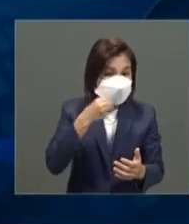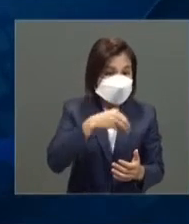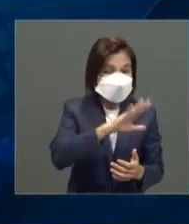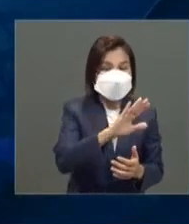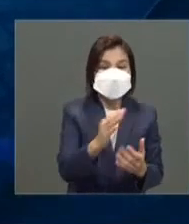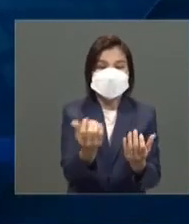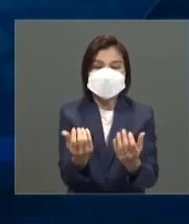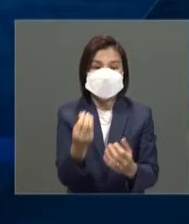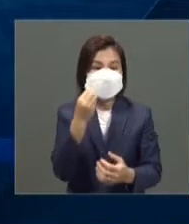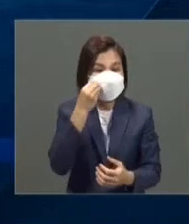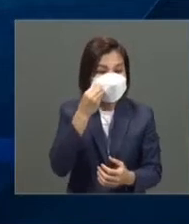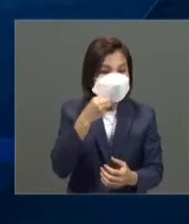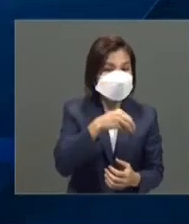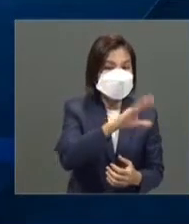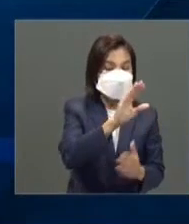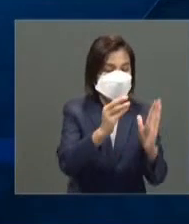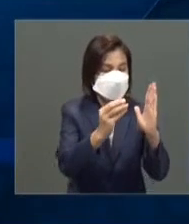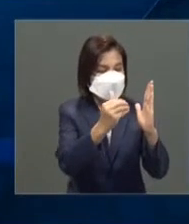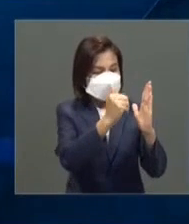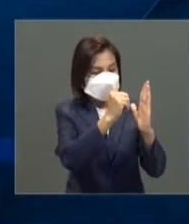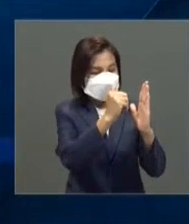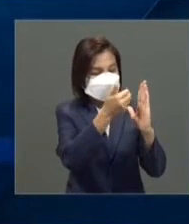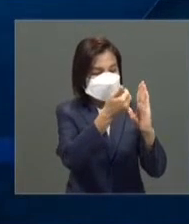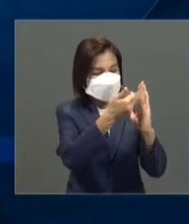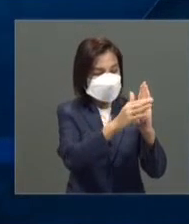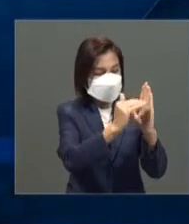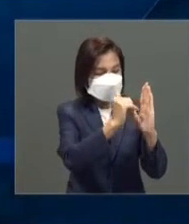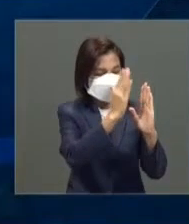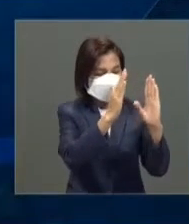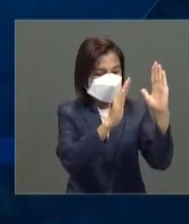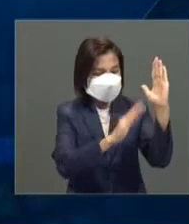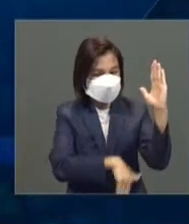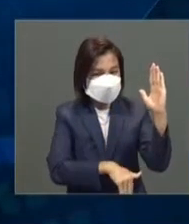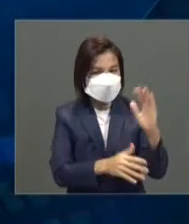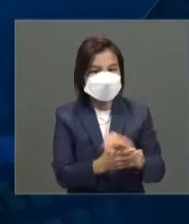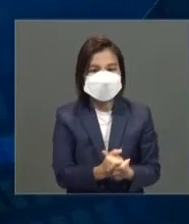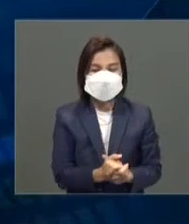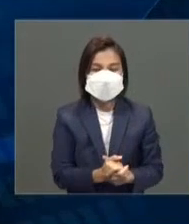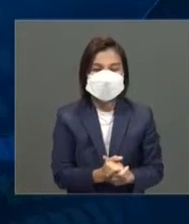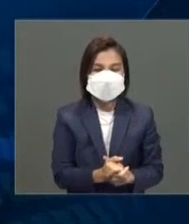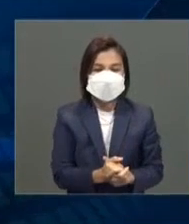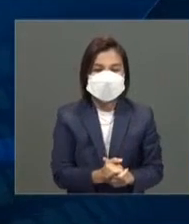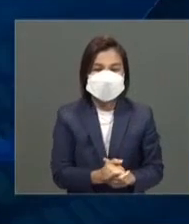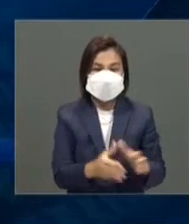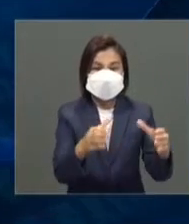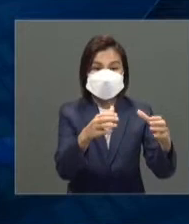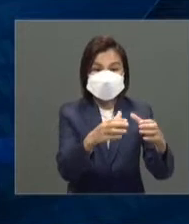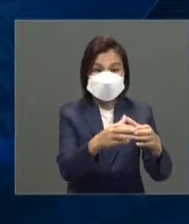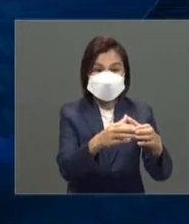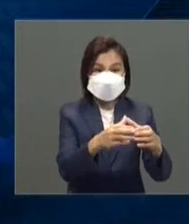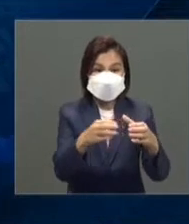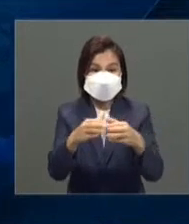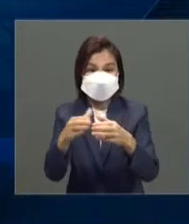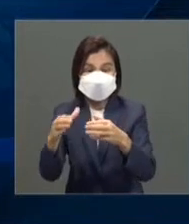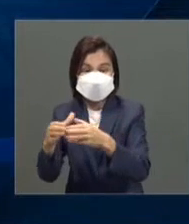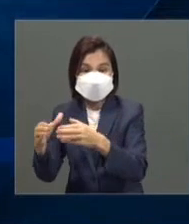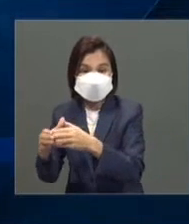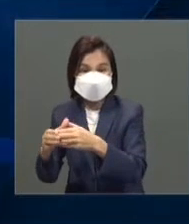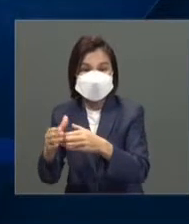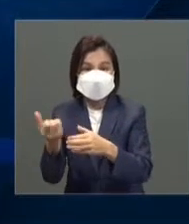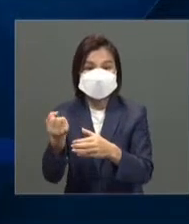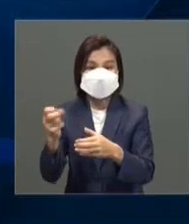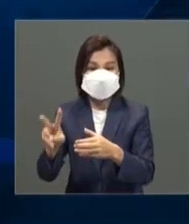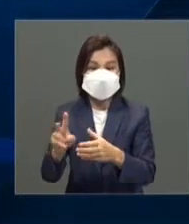ะครับในภาคอีสานภาคเหนือภาคใต้เอามาทั้ง12เขตสุขภาพที่เรามีหมายเลข